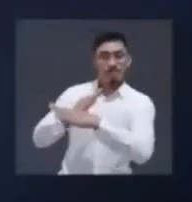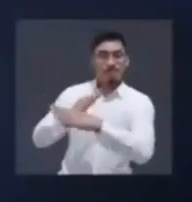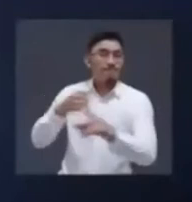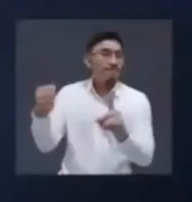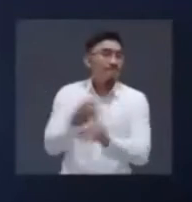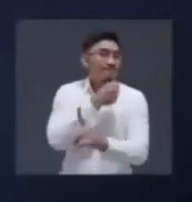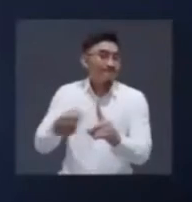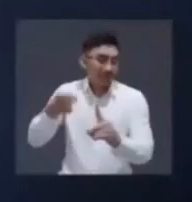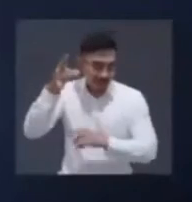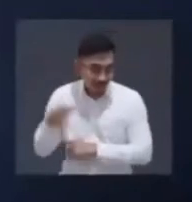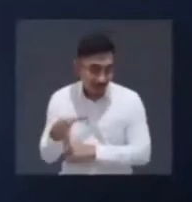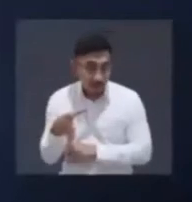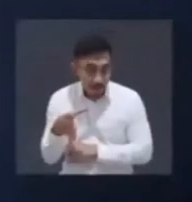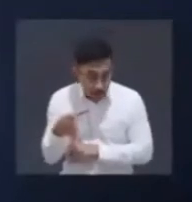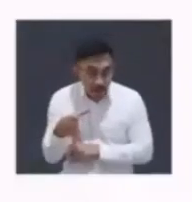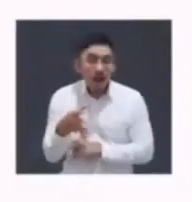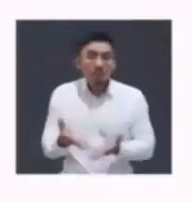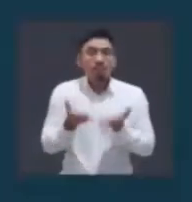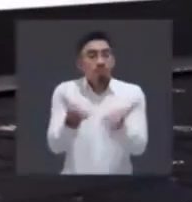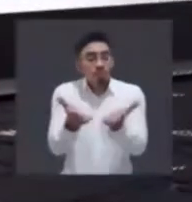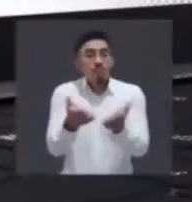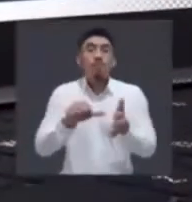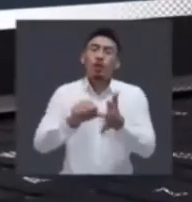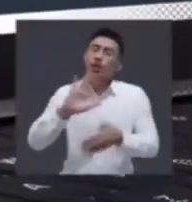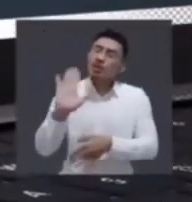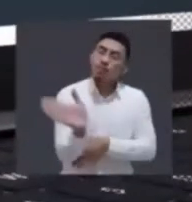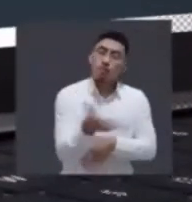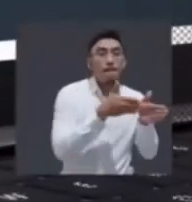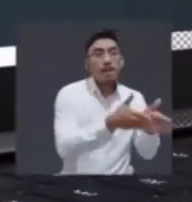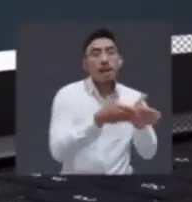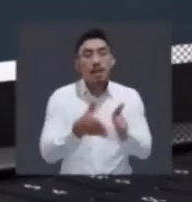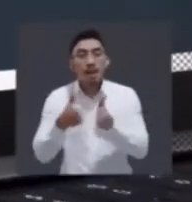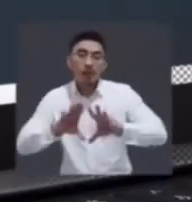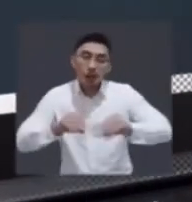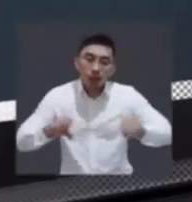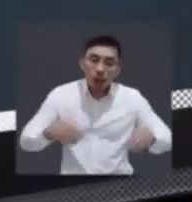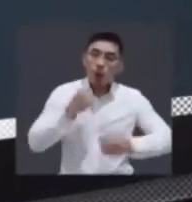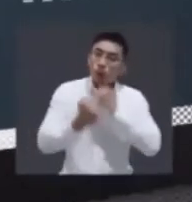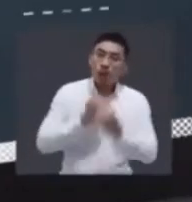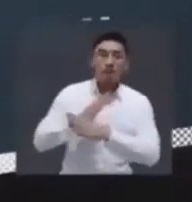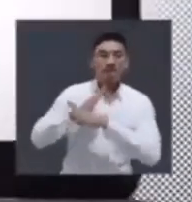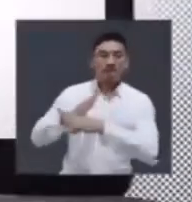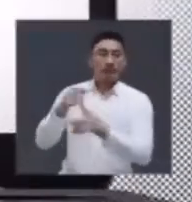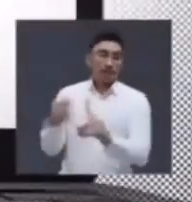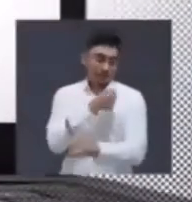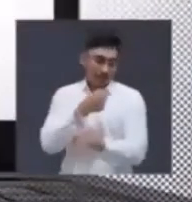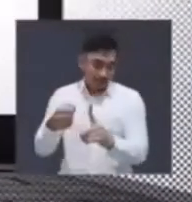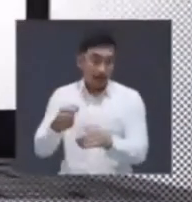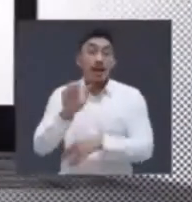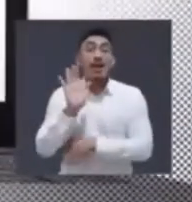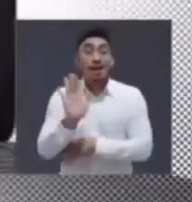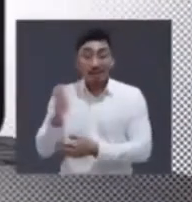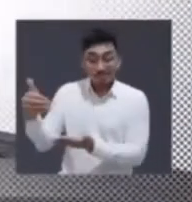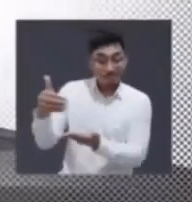pcie preventing encountering badan exim hadir untuk membantu semua pihak yang bekerja dalam upaya-upaya pencegahan